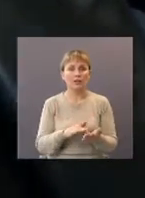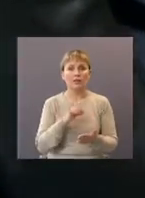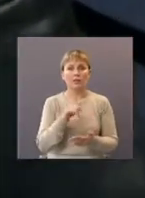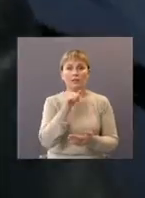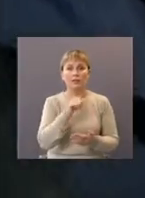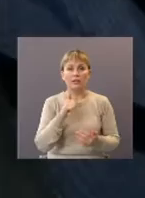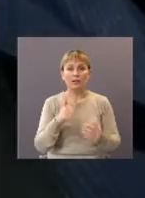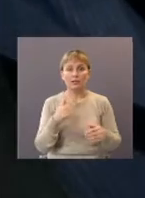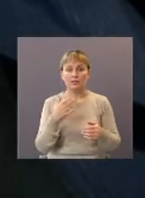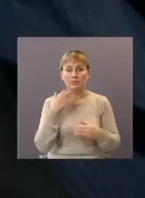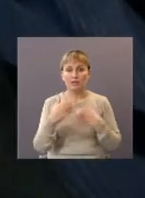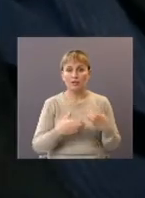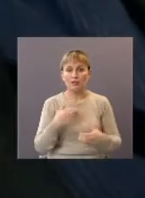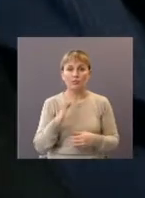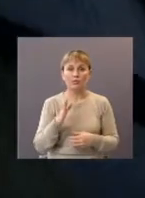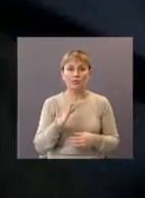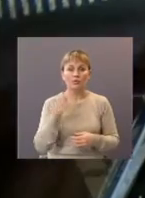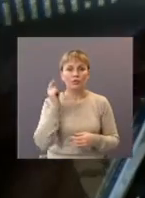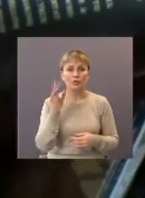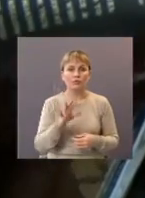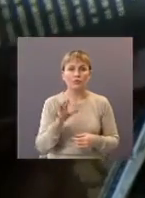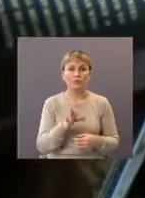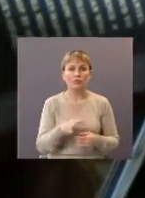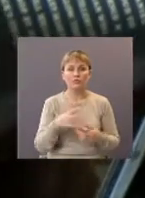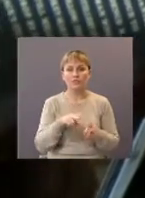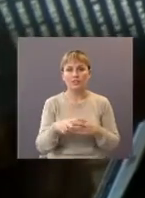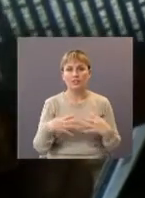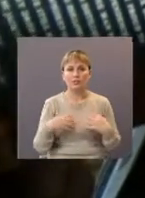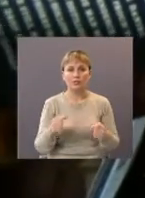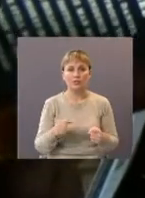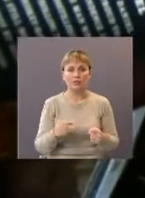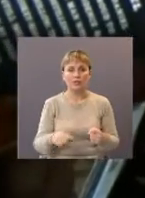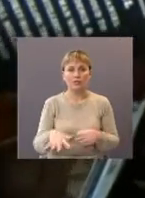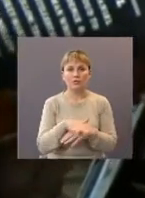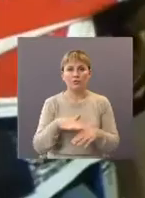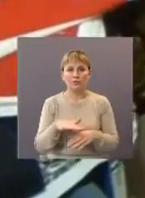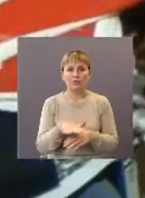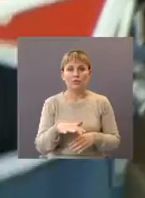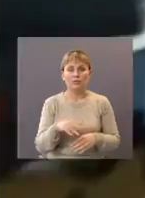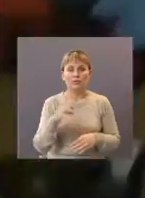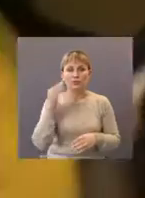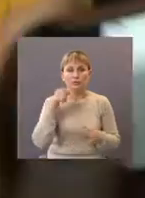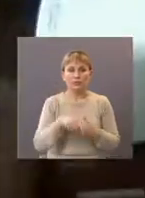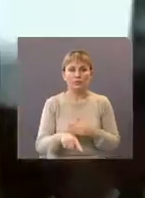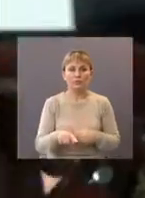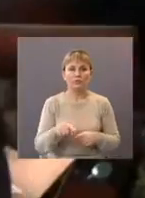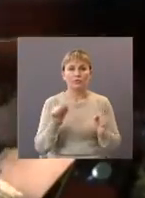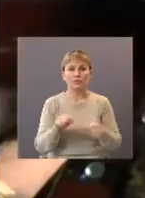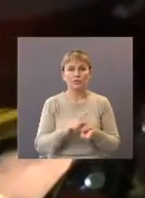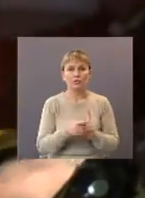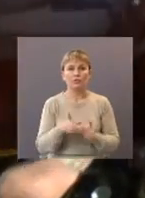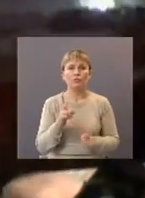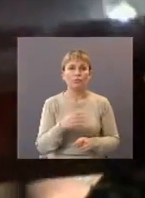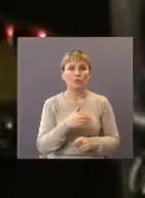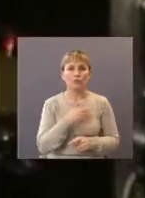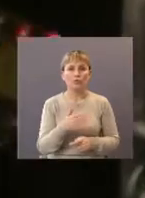подпольщики, заботясь только о собственной прибыли, не задумываются о вреде здоровью окружающих. Ведь жертвой смертельного, по сути, суррогата может стать кто